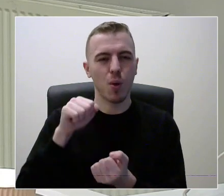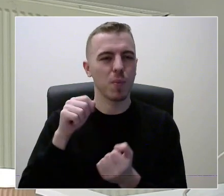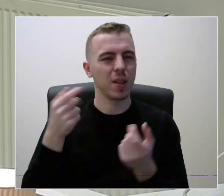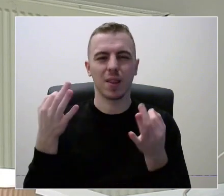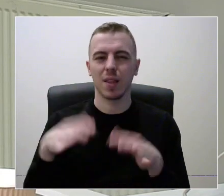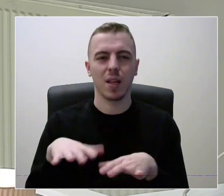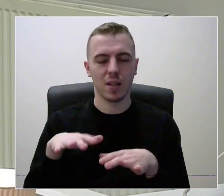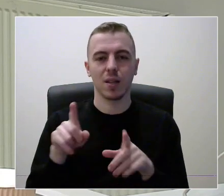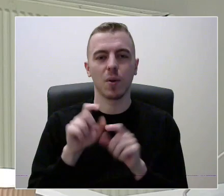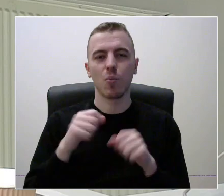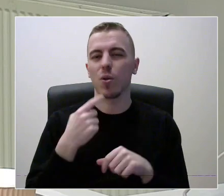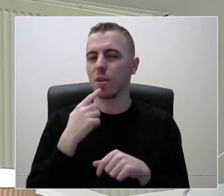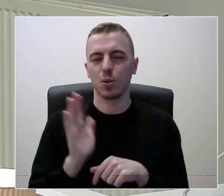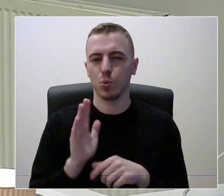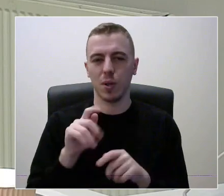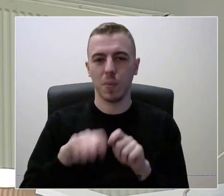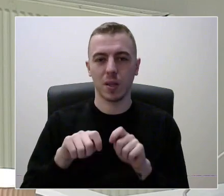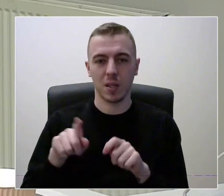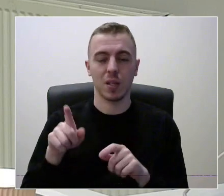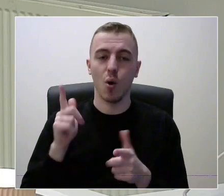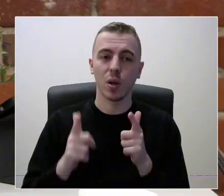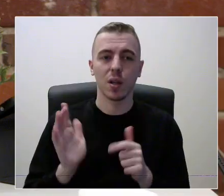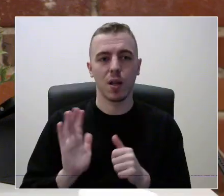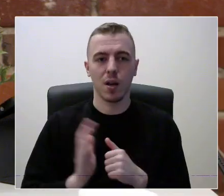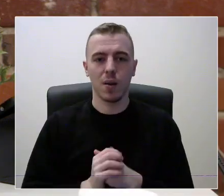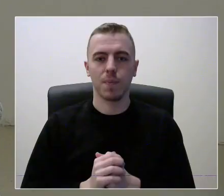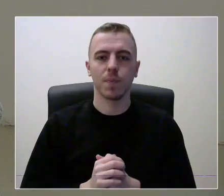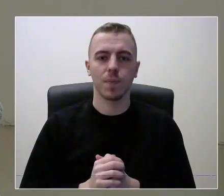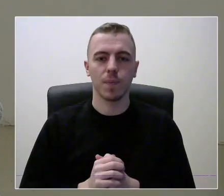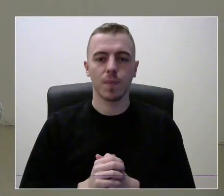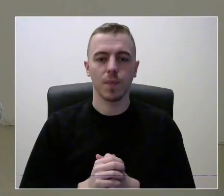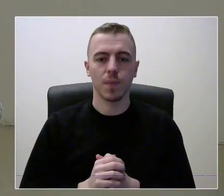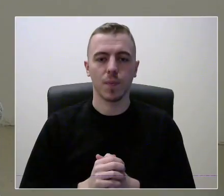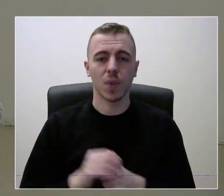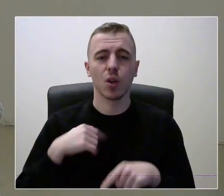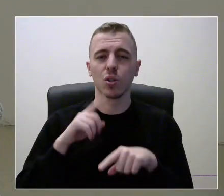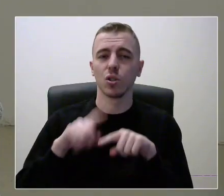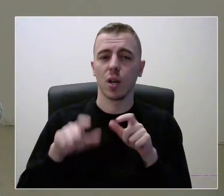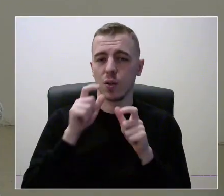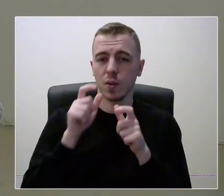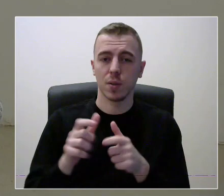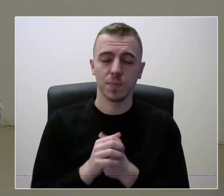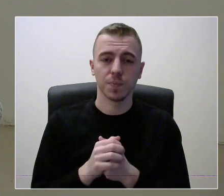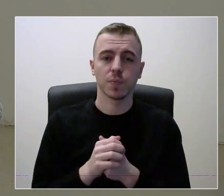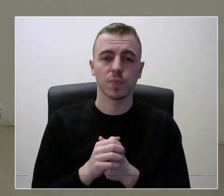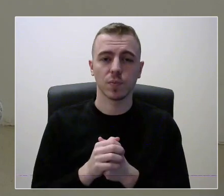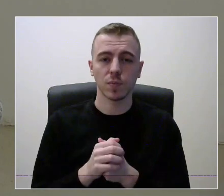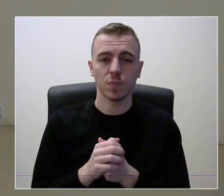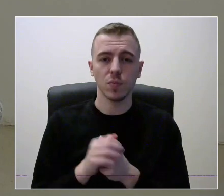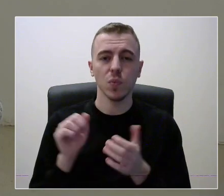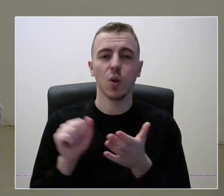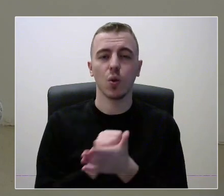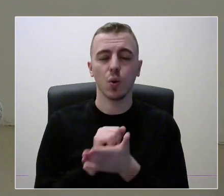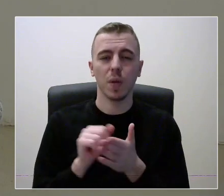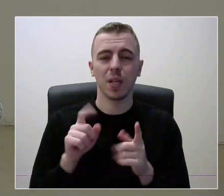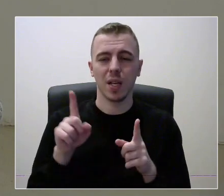nesunkiai patikrinti jo autentiškumą. Aišku, dėkui. Tai atsakau iš karto. Dokumentas arba diplomas, kuris buvo